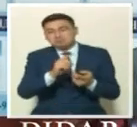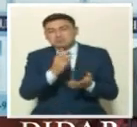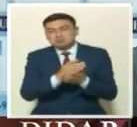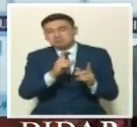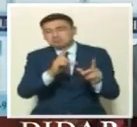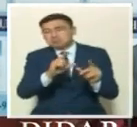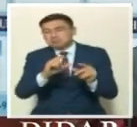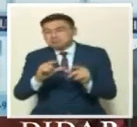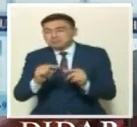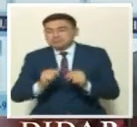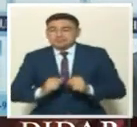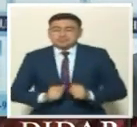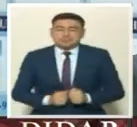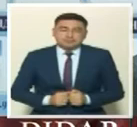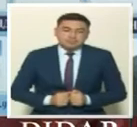цен.